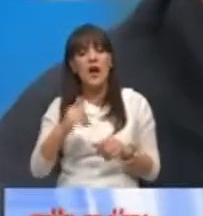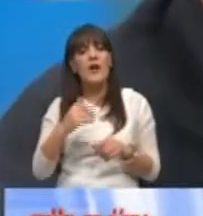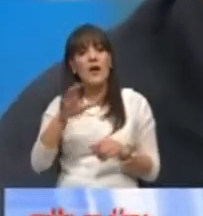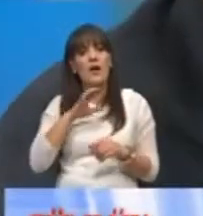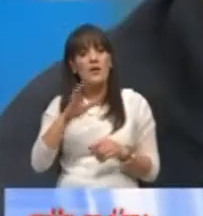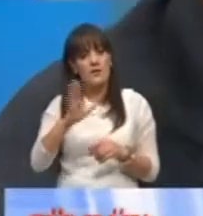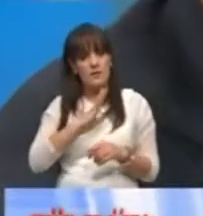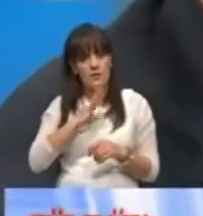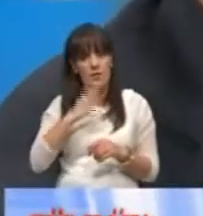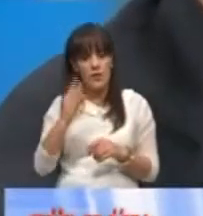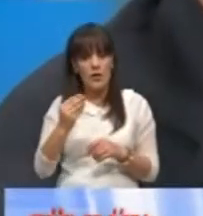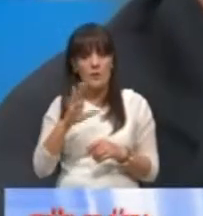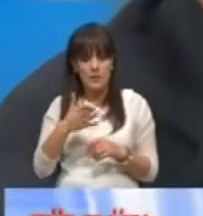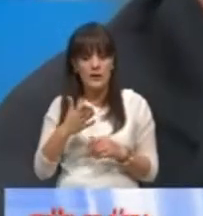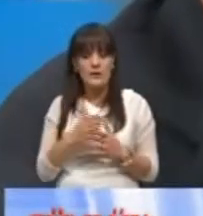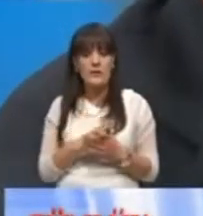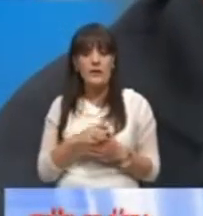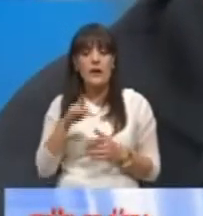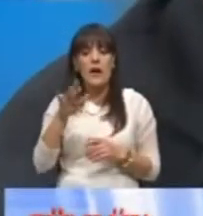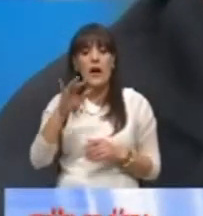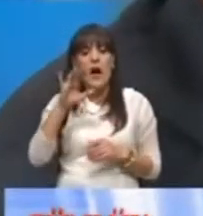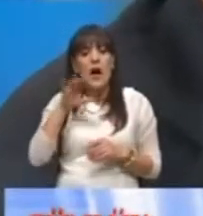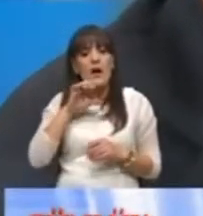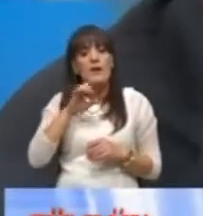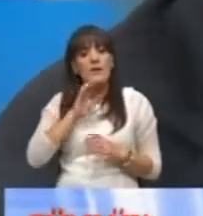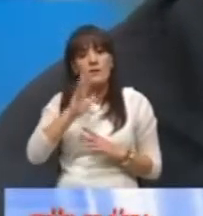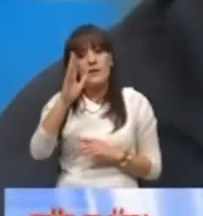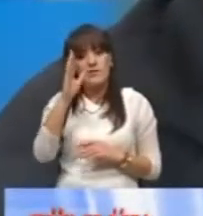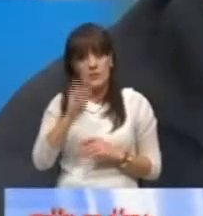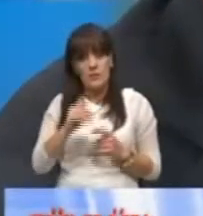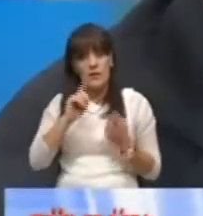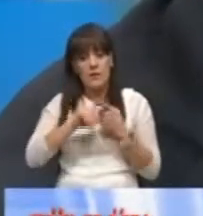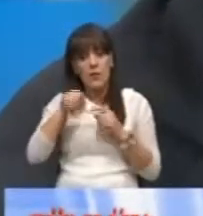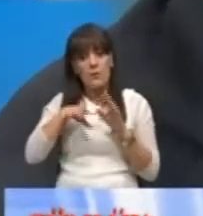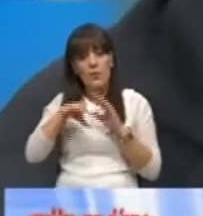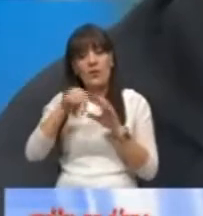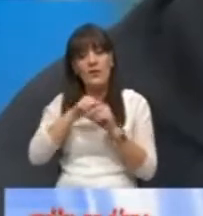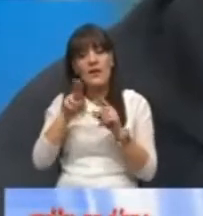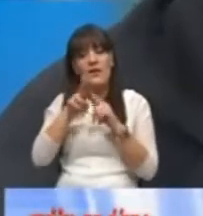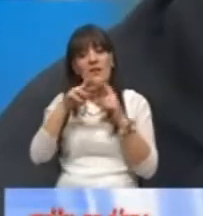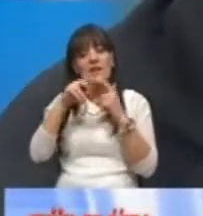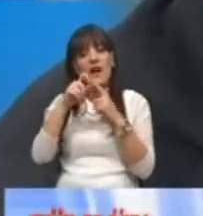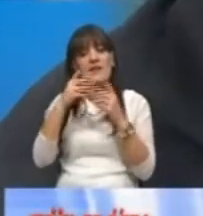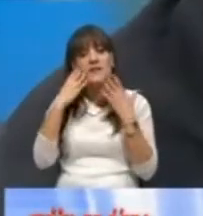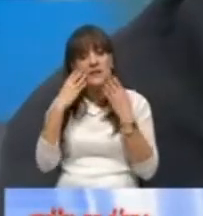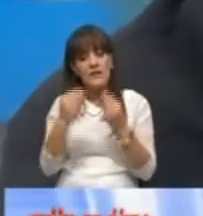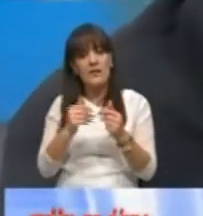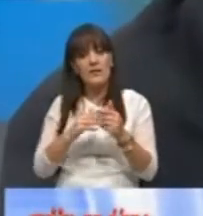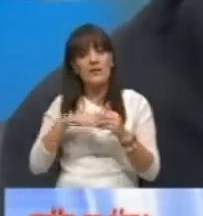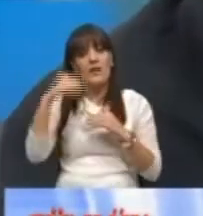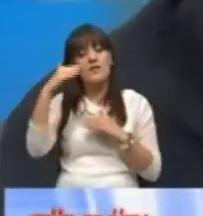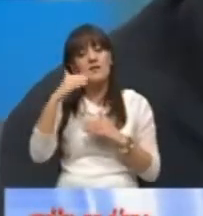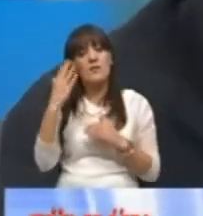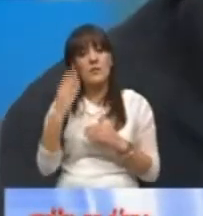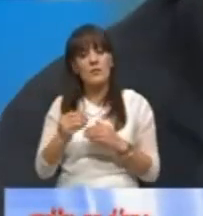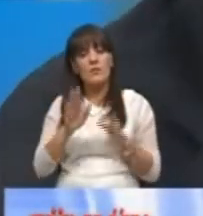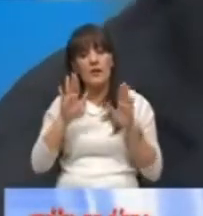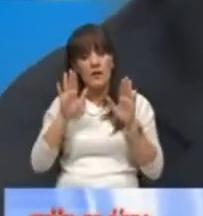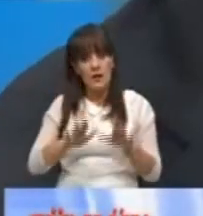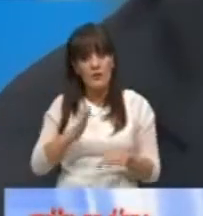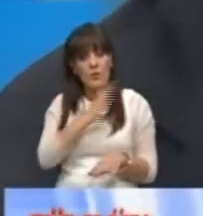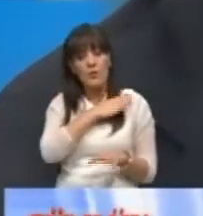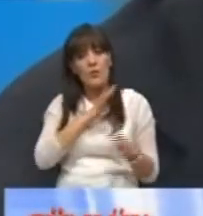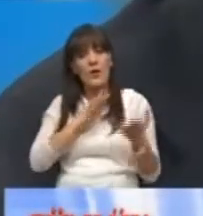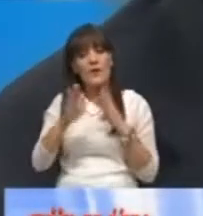hissedebilir. Ağrının artması ve o bölgedeki kaslardaki harabiyetin ilerlemesi kalıcı